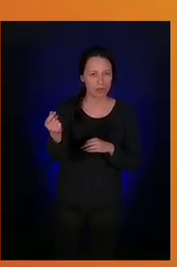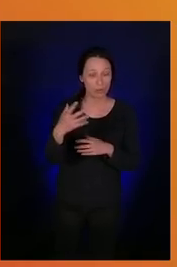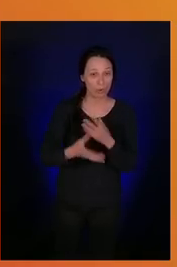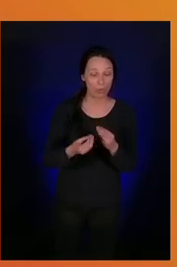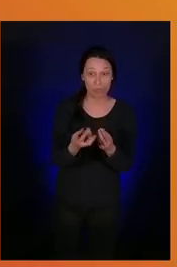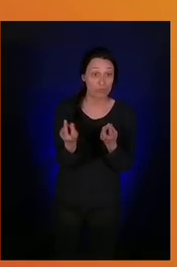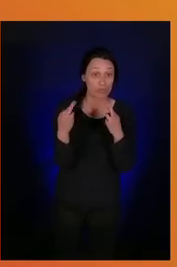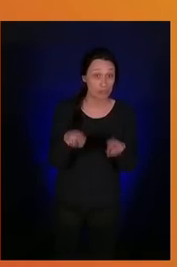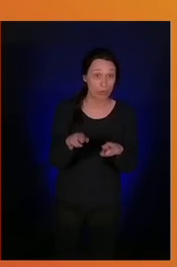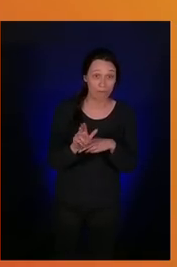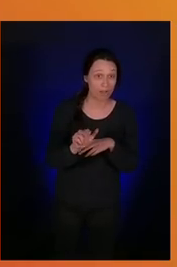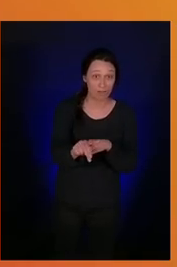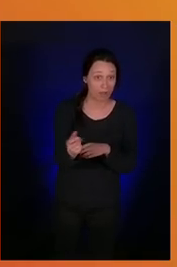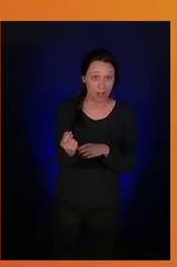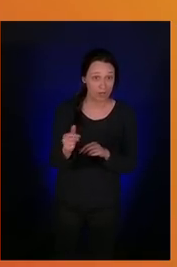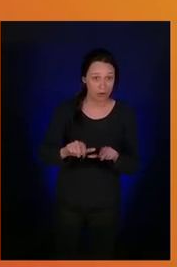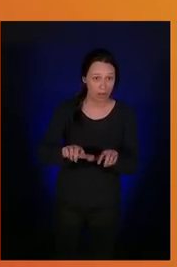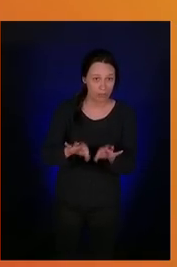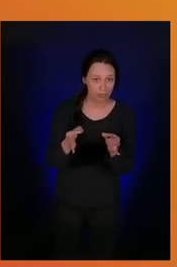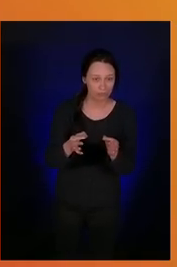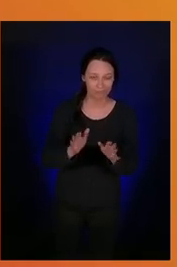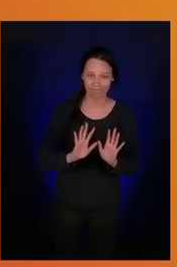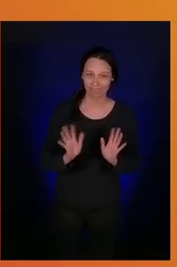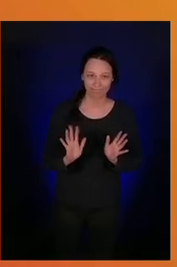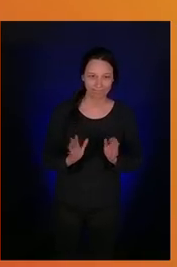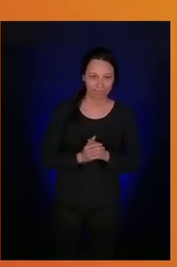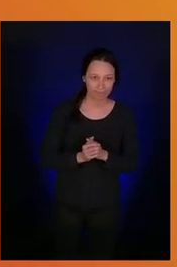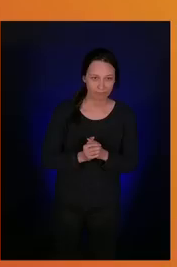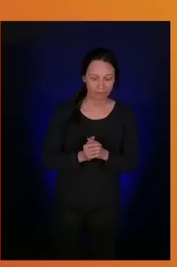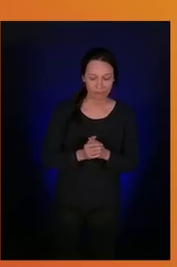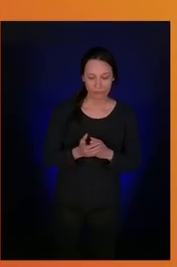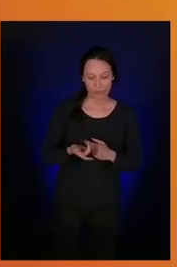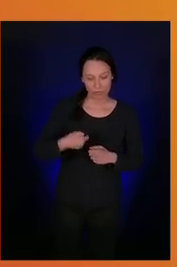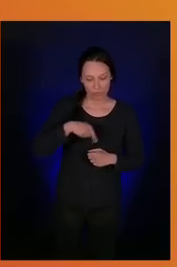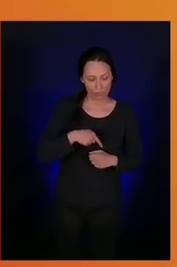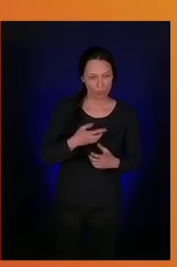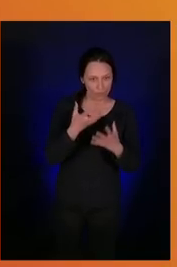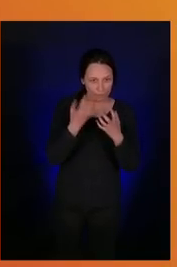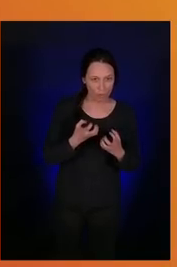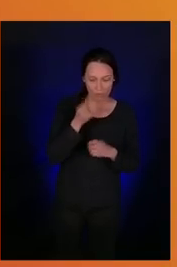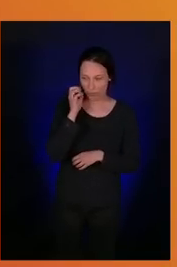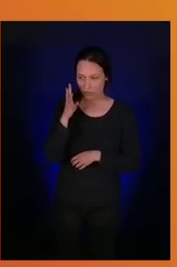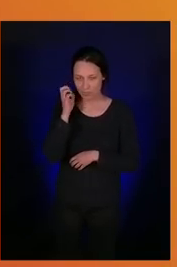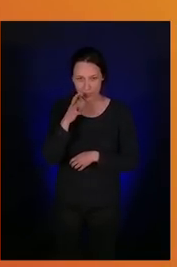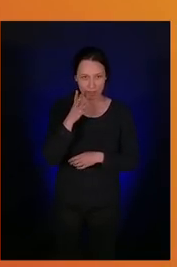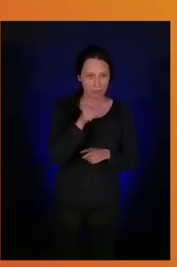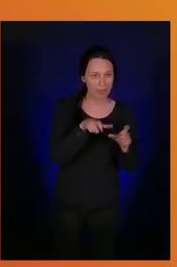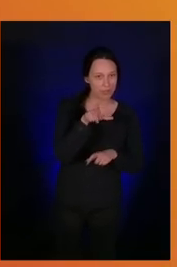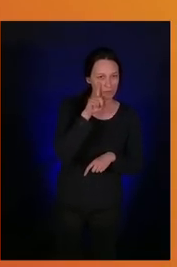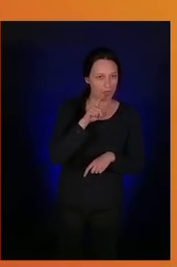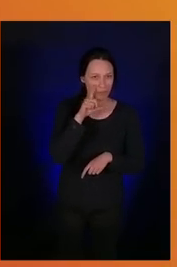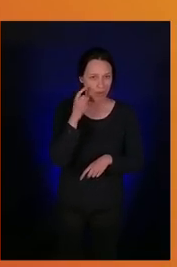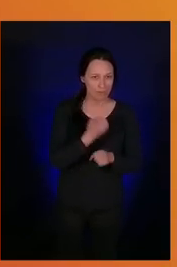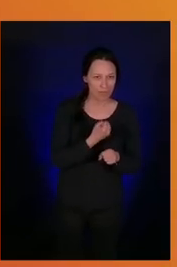suivre. La volonté qui est la nôtre de conjuguer la défense au quotidien des travailleuses et travailleurs et le changement de